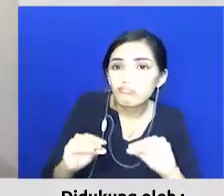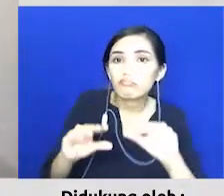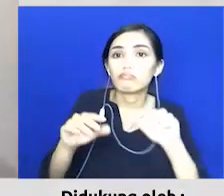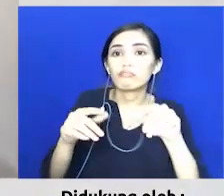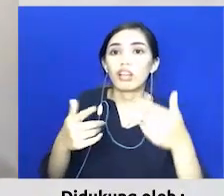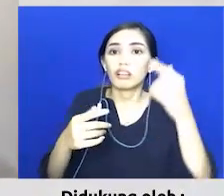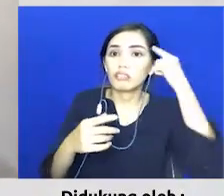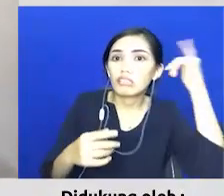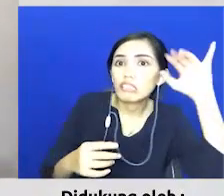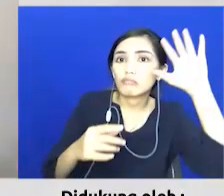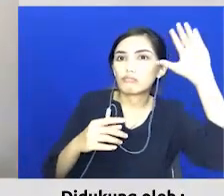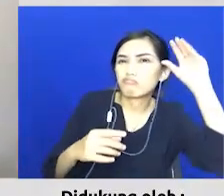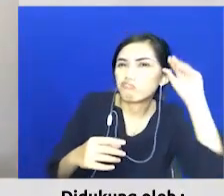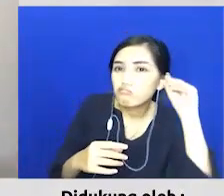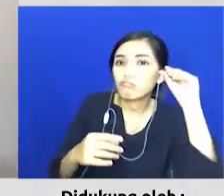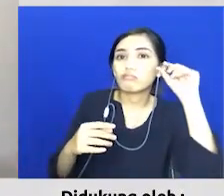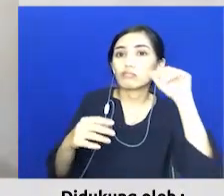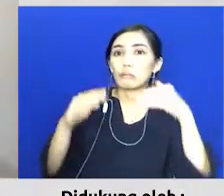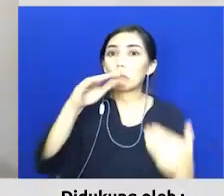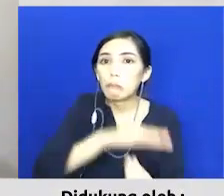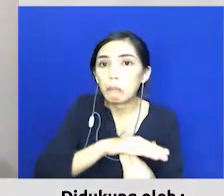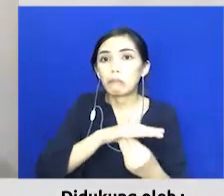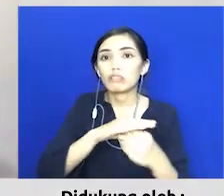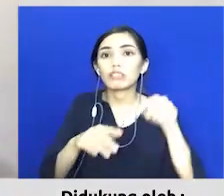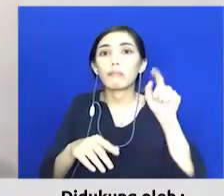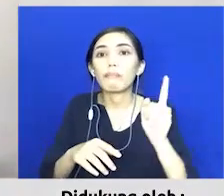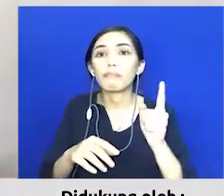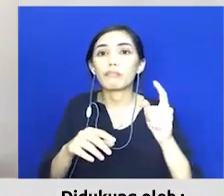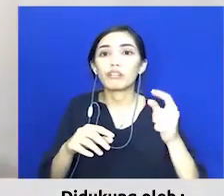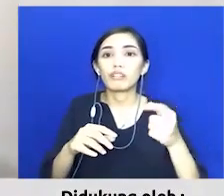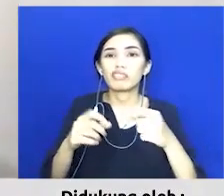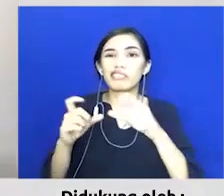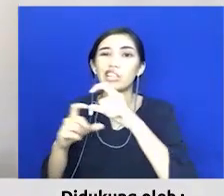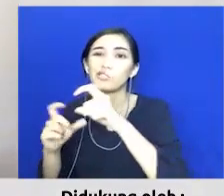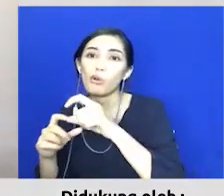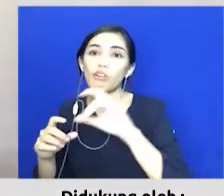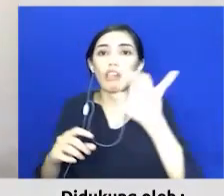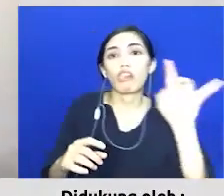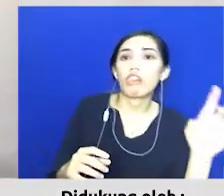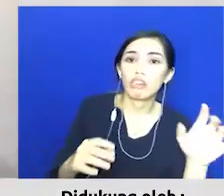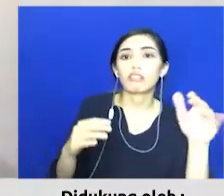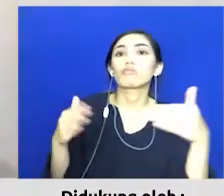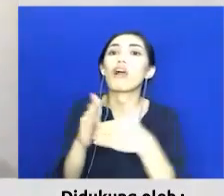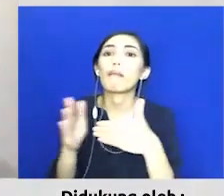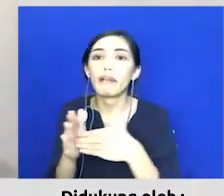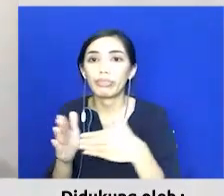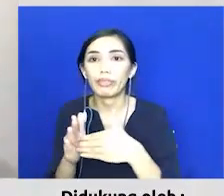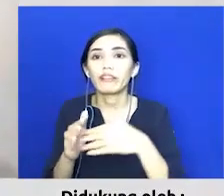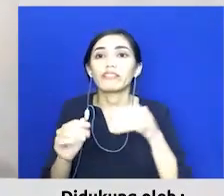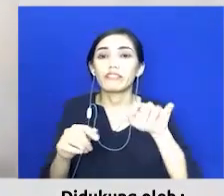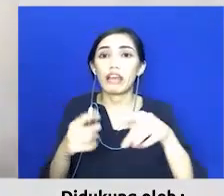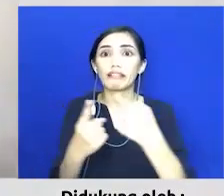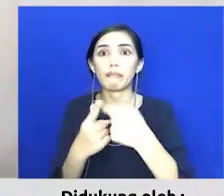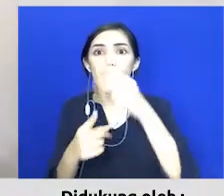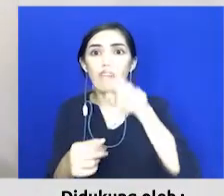juga ditambah lagi, dibikin makin lumpuh lagi yang tadi Pak Ailwi sempat mencatat gitu, benar gitu ya, secara struktur ekonomi bisnisnya